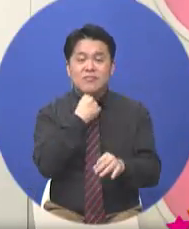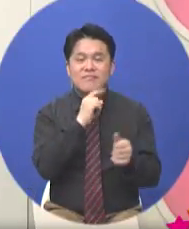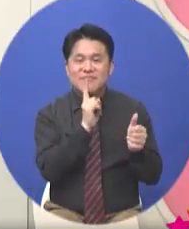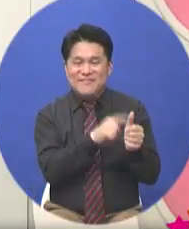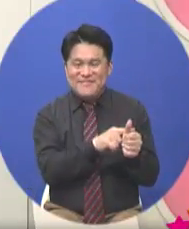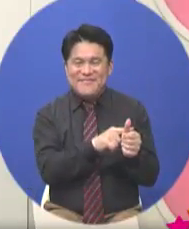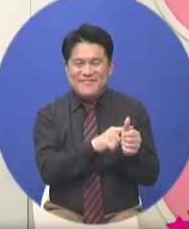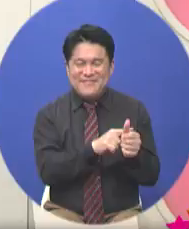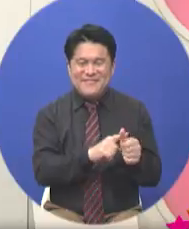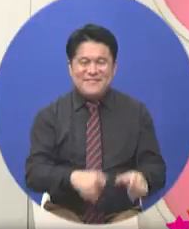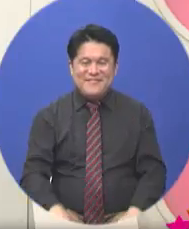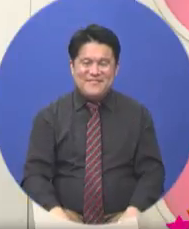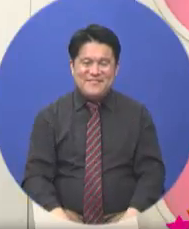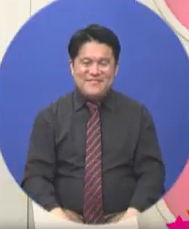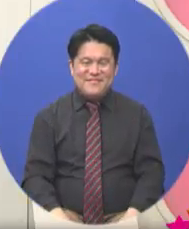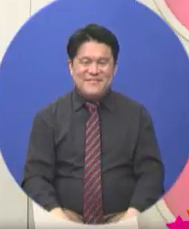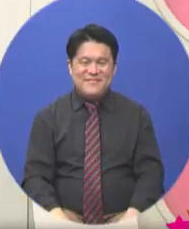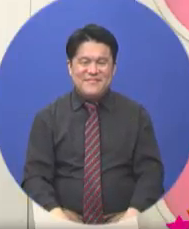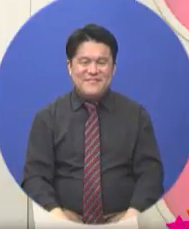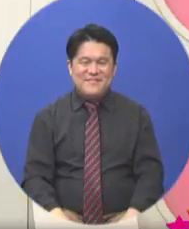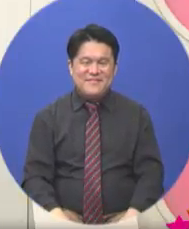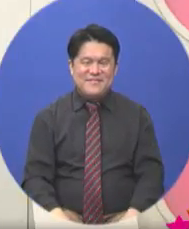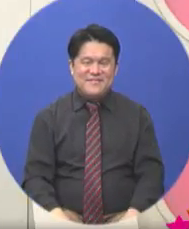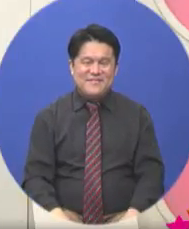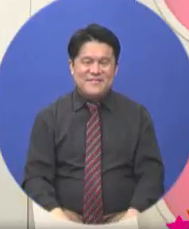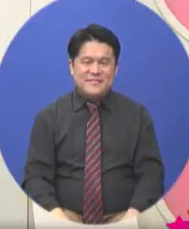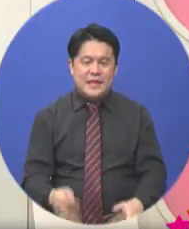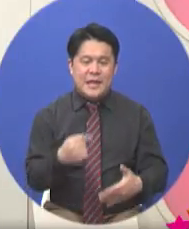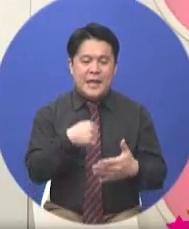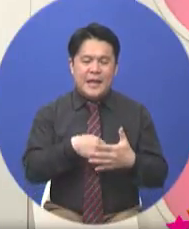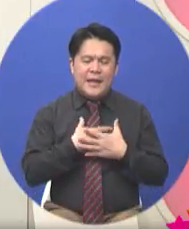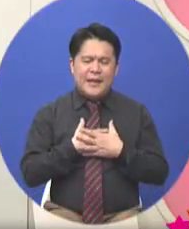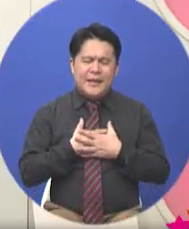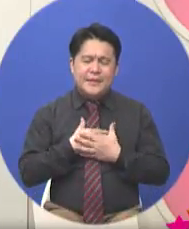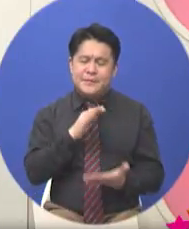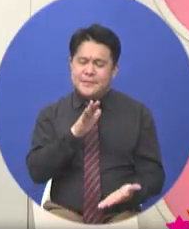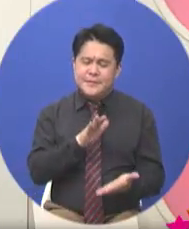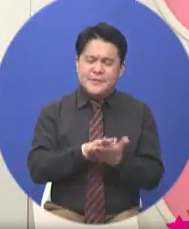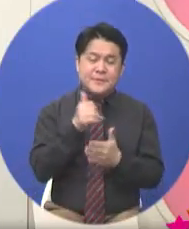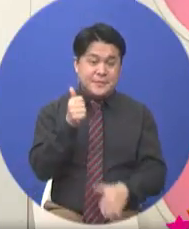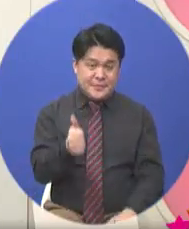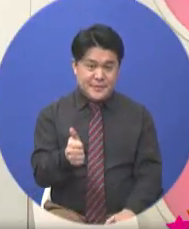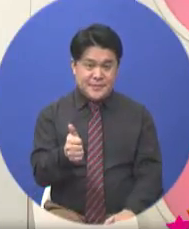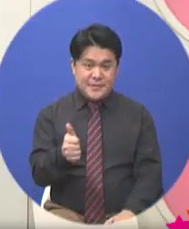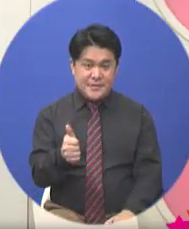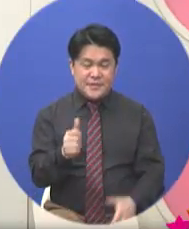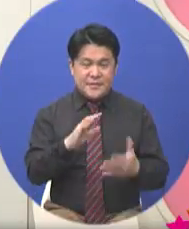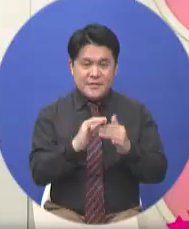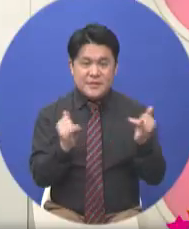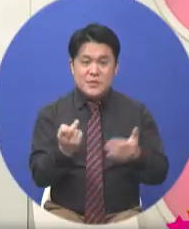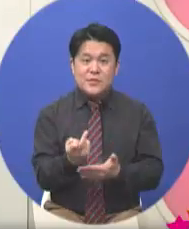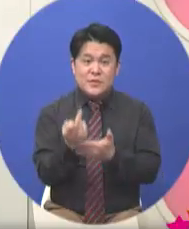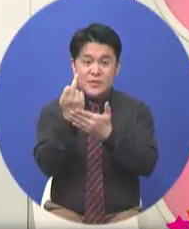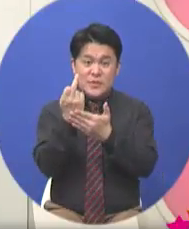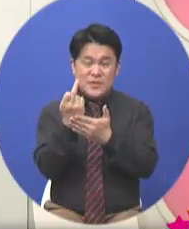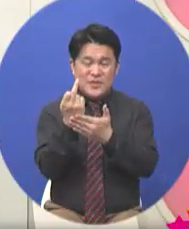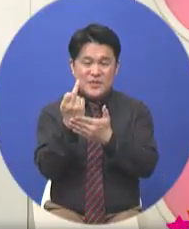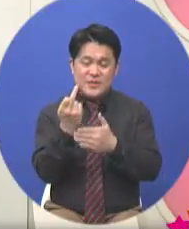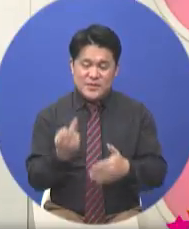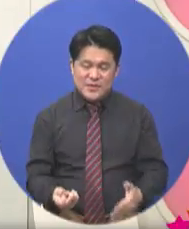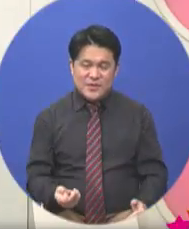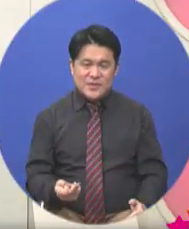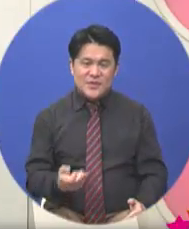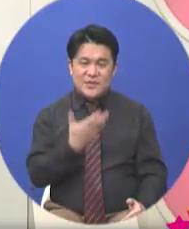싶은 네. 가수 가슴이 뜨거운 남자 국민 오빠 국민